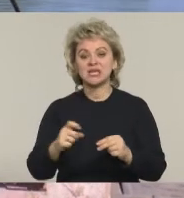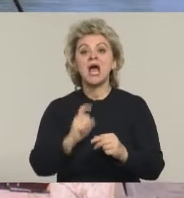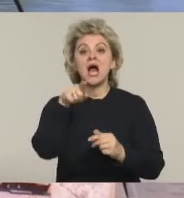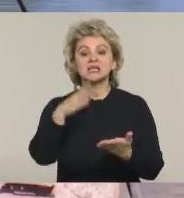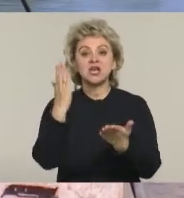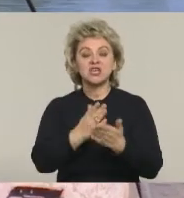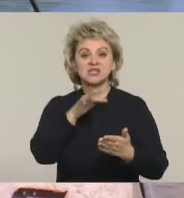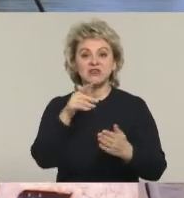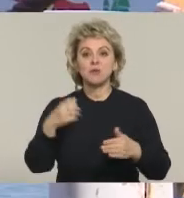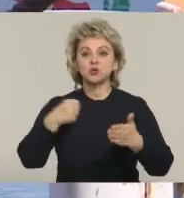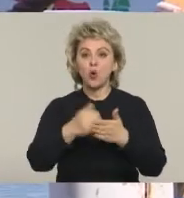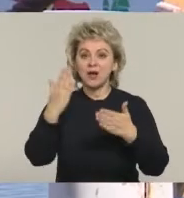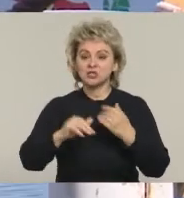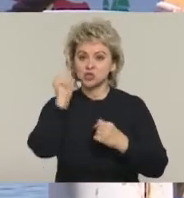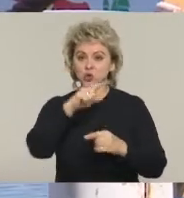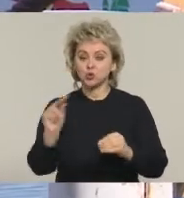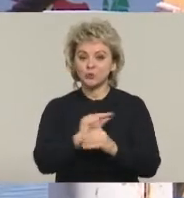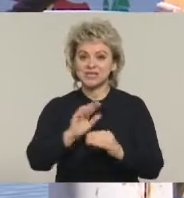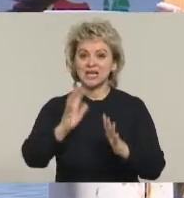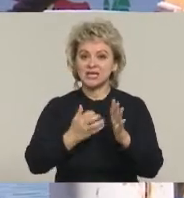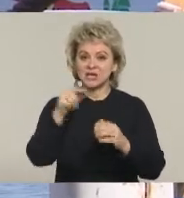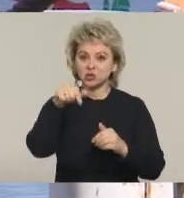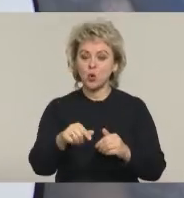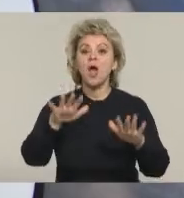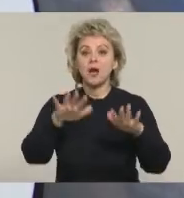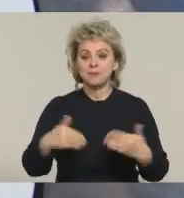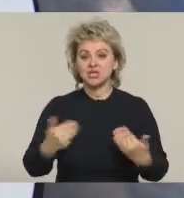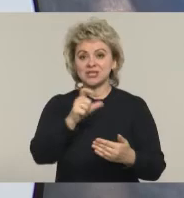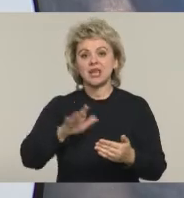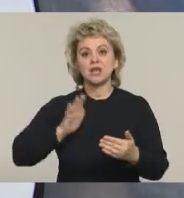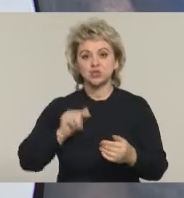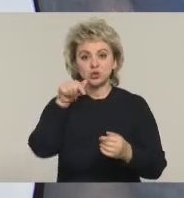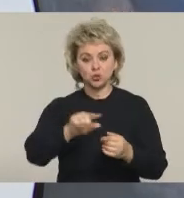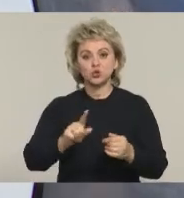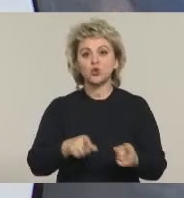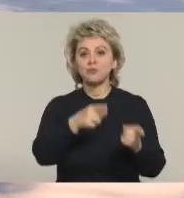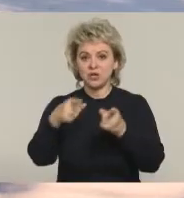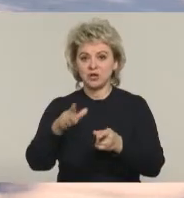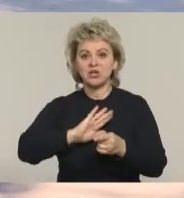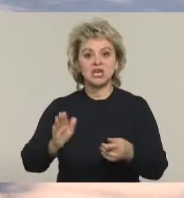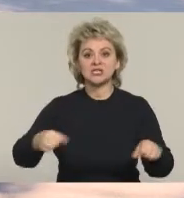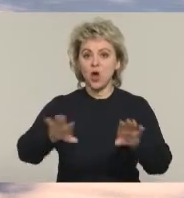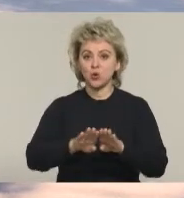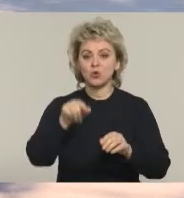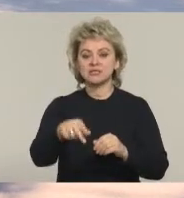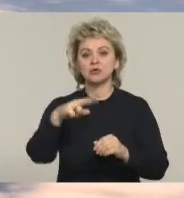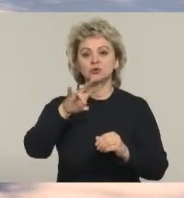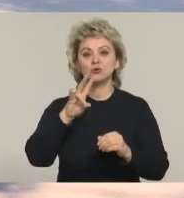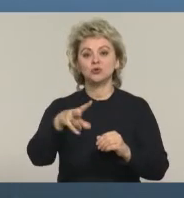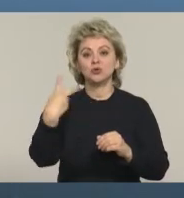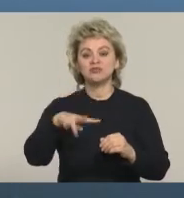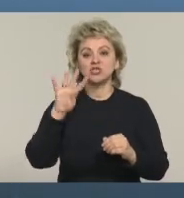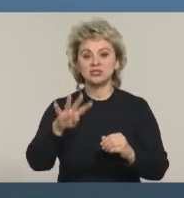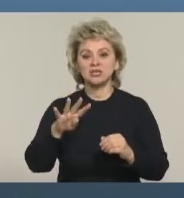владельцев есть время до конца года, чтобы исправить недочеты, а у местных жителей надежда на то, что переправа не закроется. Юлия Карасюк, Руслан